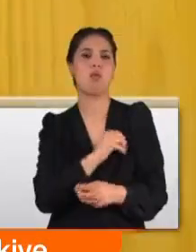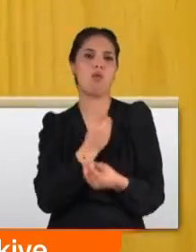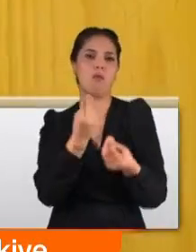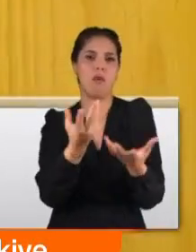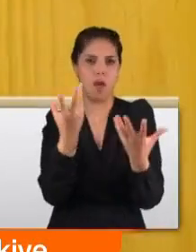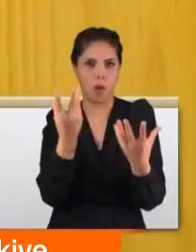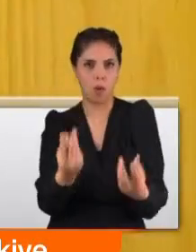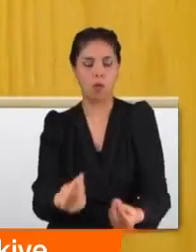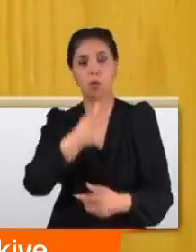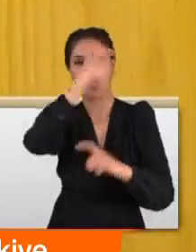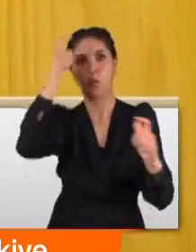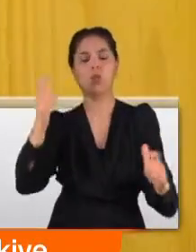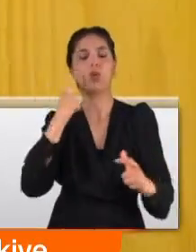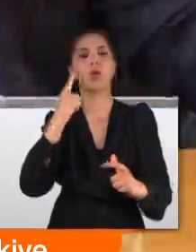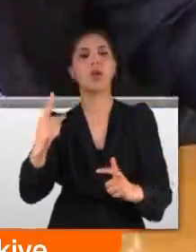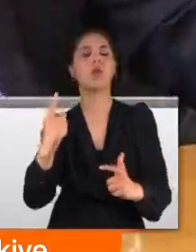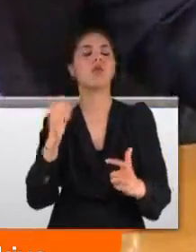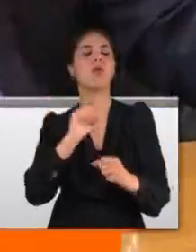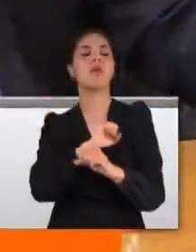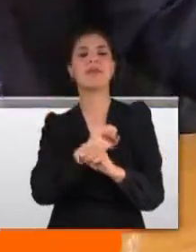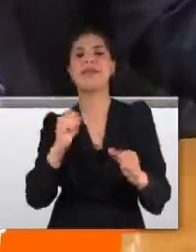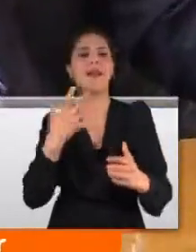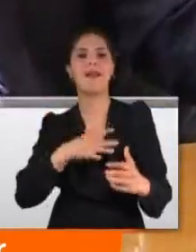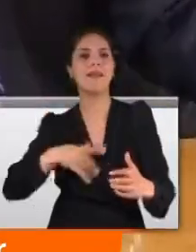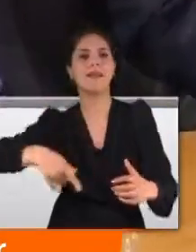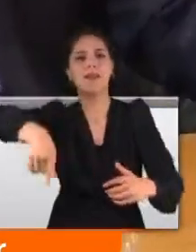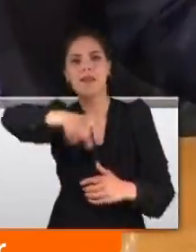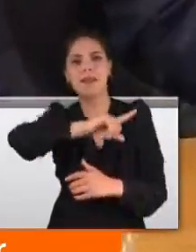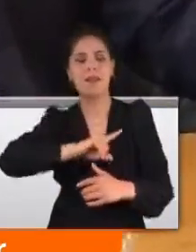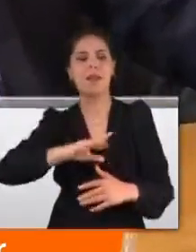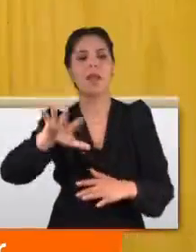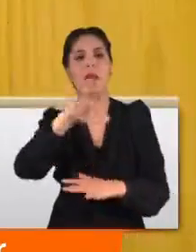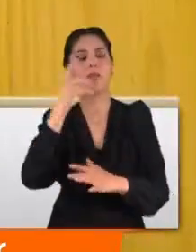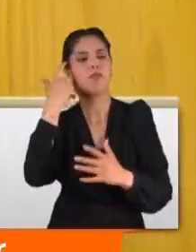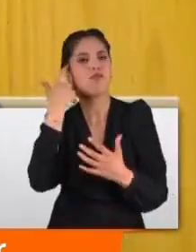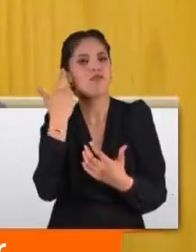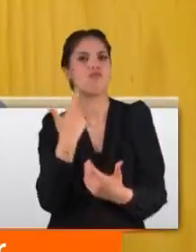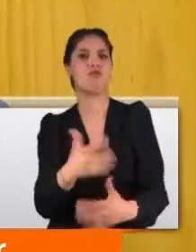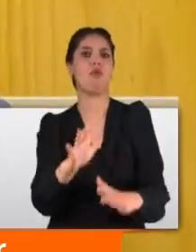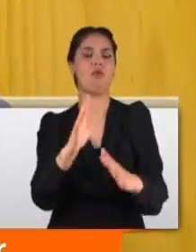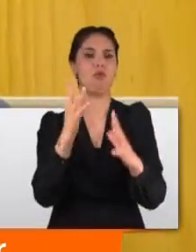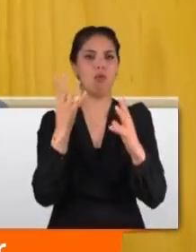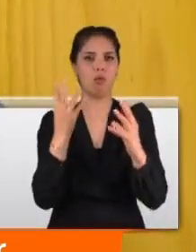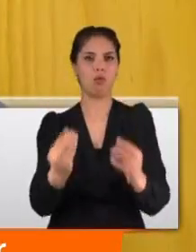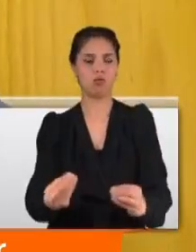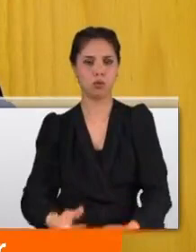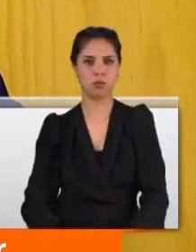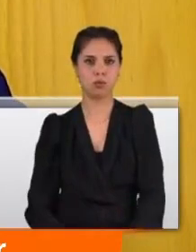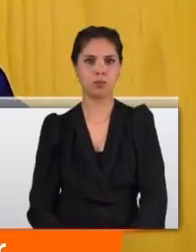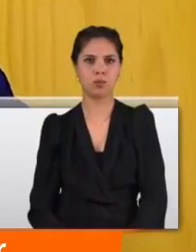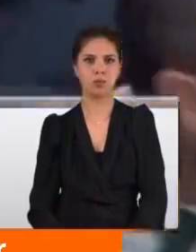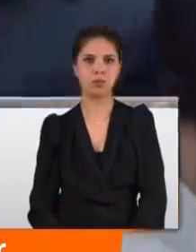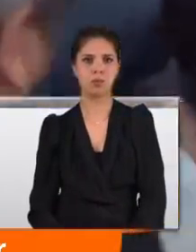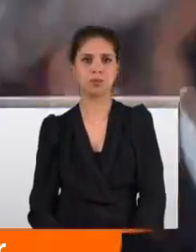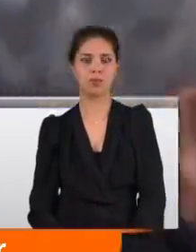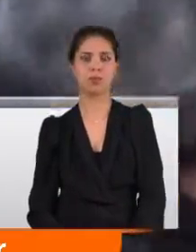salmıştır. Türkiye'nin aleyhine hesap yapanları, proje yazanları şaşkına ve bağlantı ipi kopmuş şamandıraya